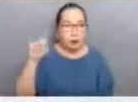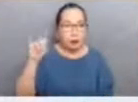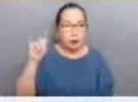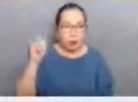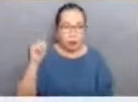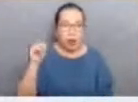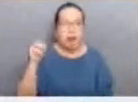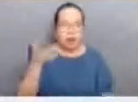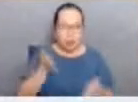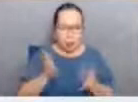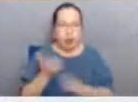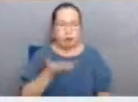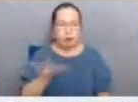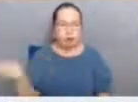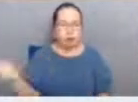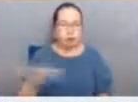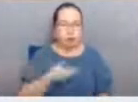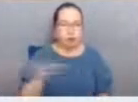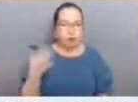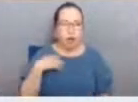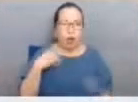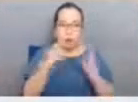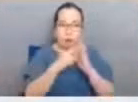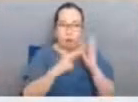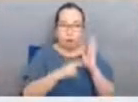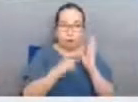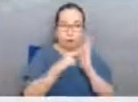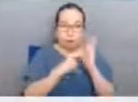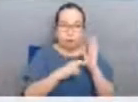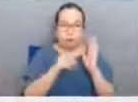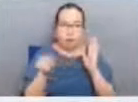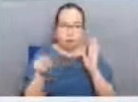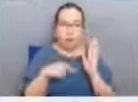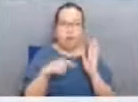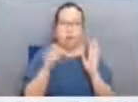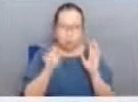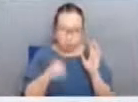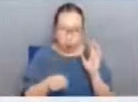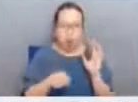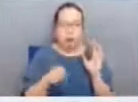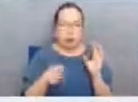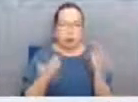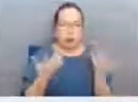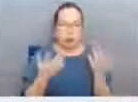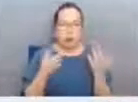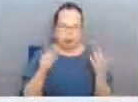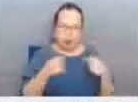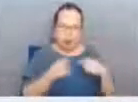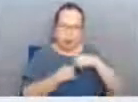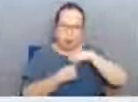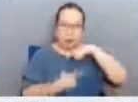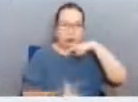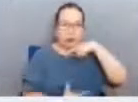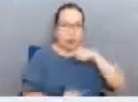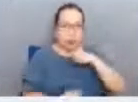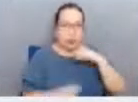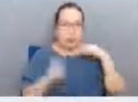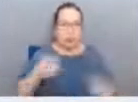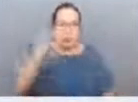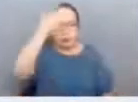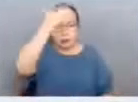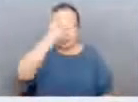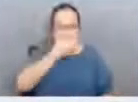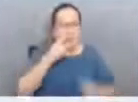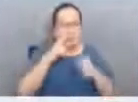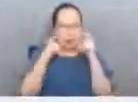schedule ng biyahe ng sea ferry mula Lunes hanggang Sabado mula Talikod Island papuntang Davao City ay alas 6 ng